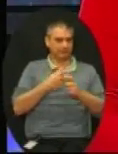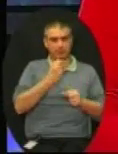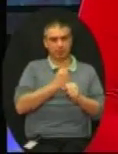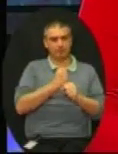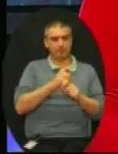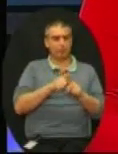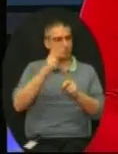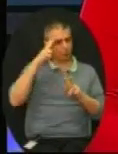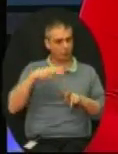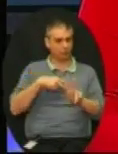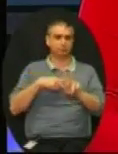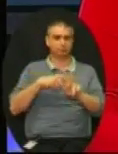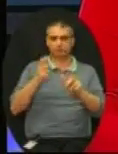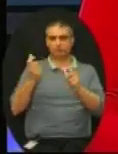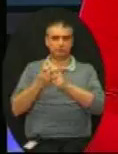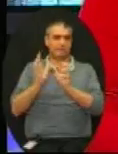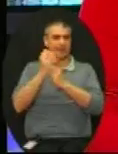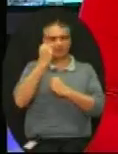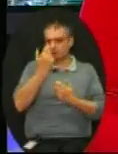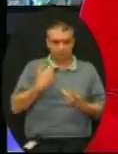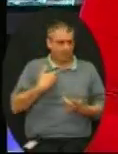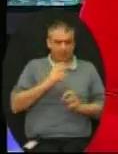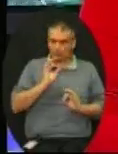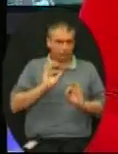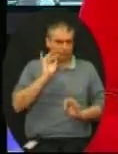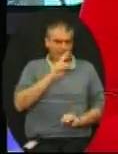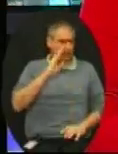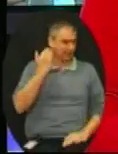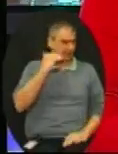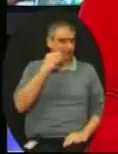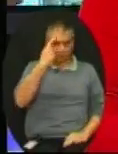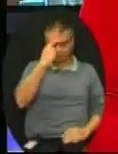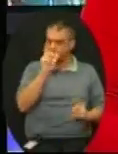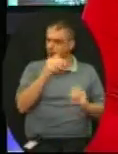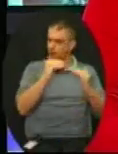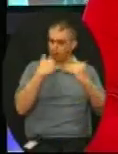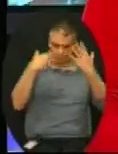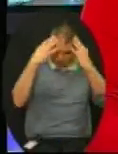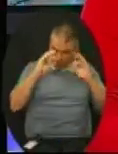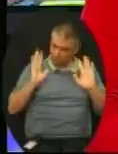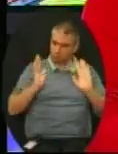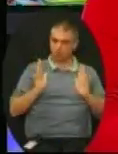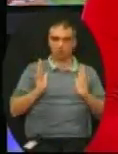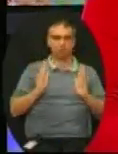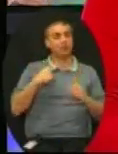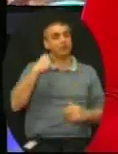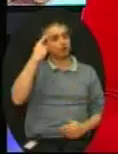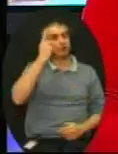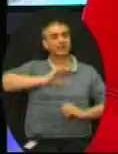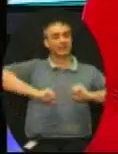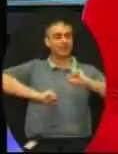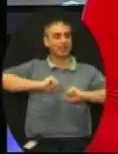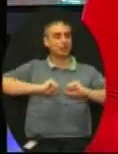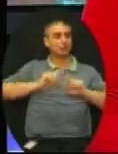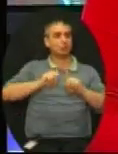מתנהלת כדו-ראשית. ואין לי דבר וחצי דבר נגד ציפי לבני, אני חושבת שהיא אישה ראויה, אני מכבדת אותה, מעריכה אותה. אני חושבת שההתנהלות